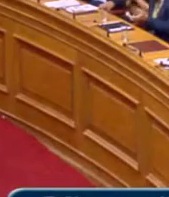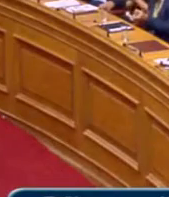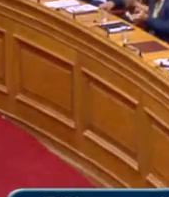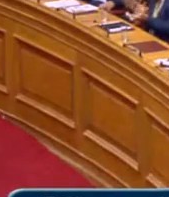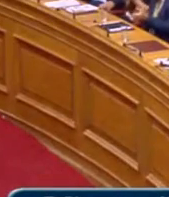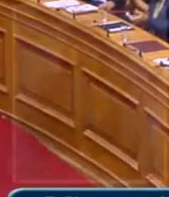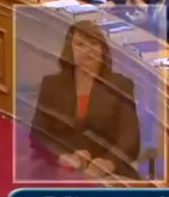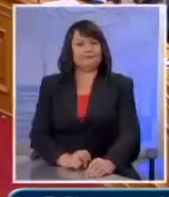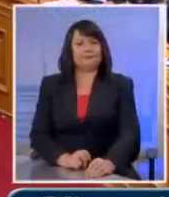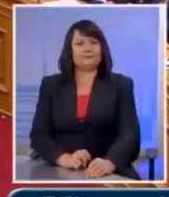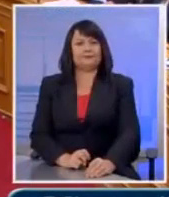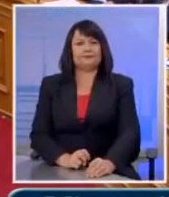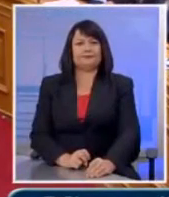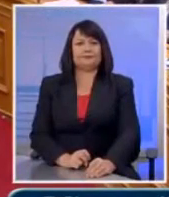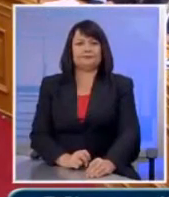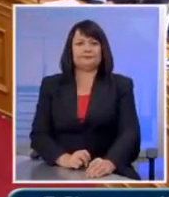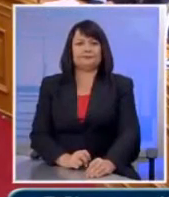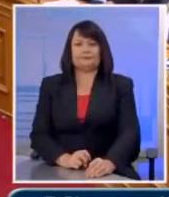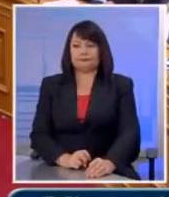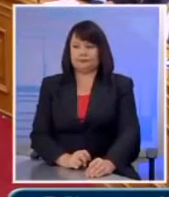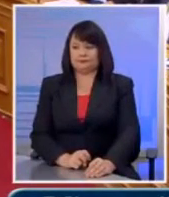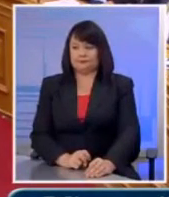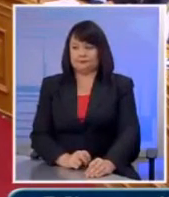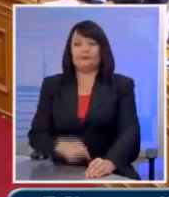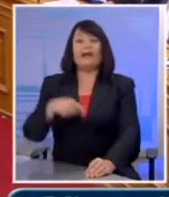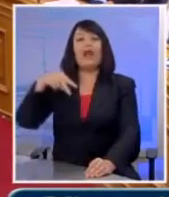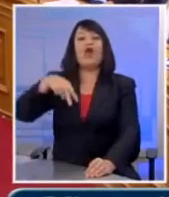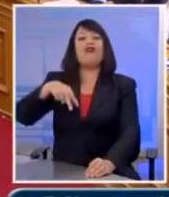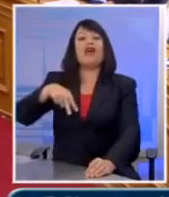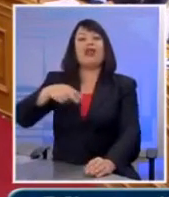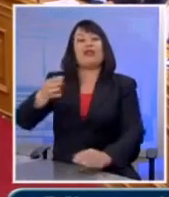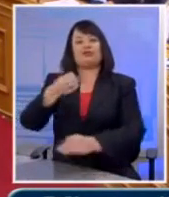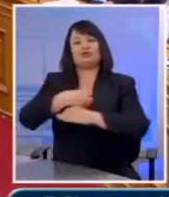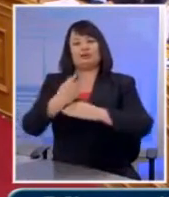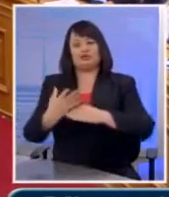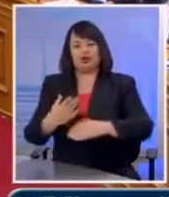Ευχαριστούμε τον κύριο Σταθάκη. Ο κύριος Λοβέρδος έχει το λόγο. Κύριε Πρόεδρε.